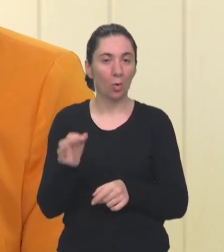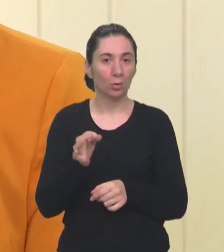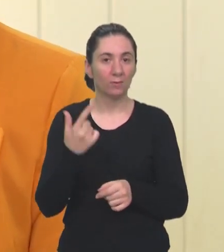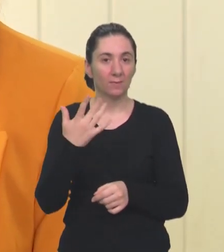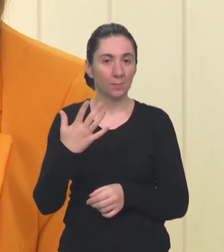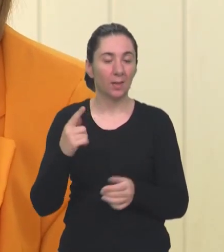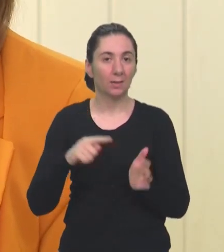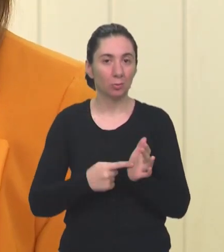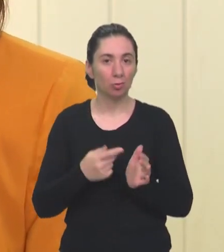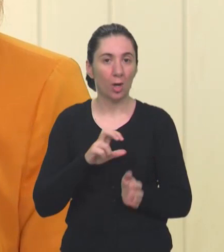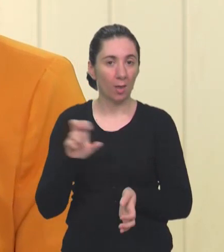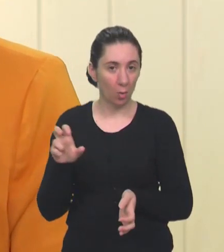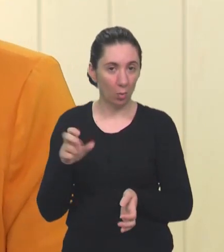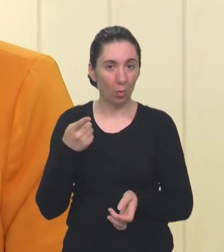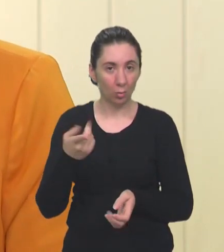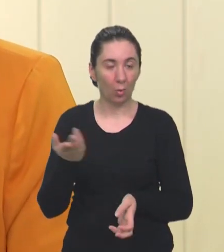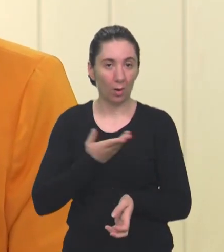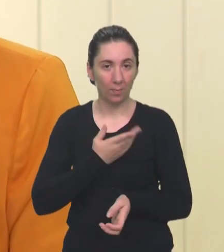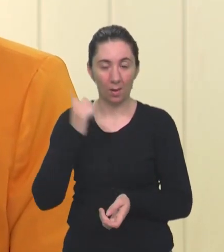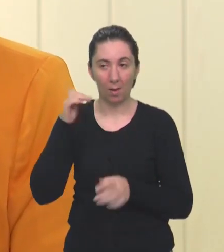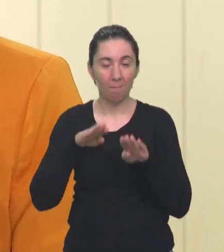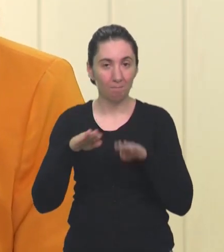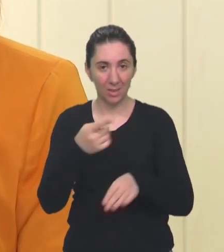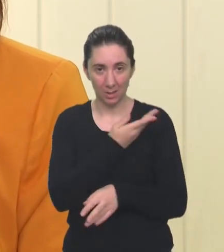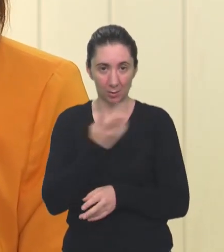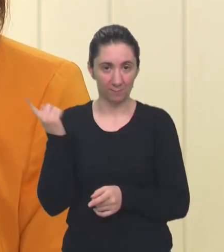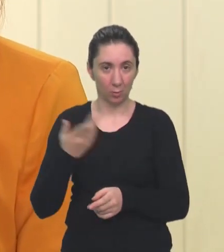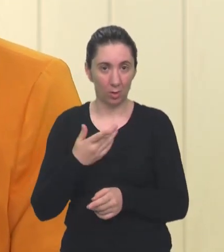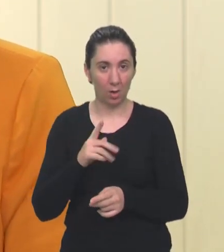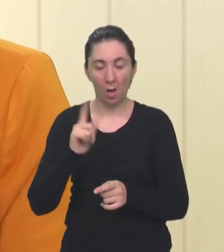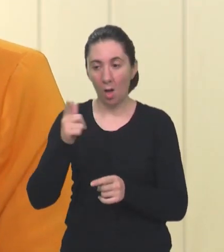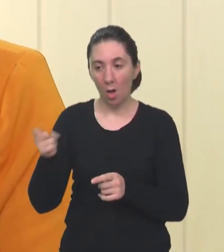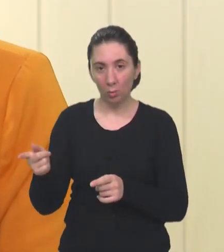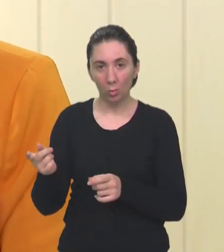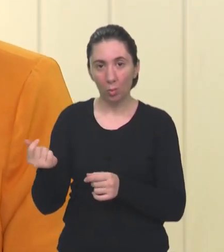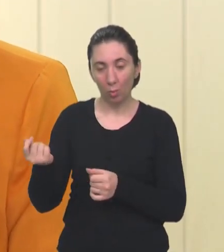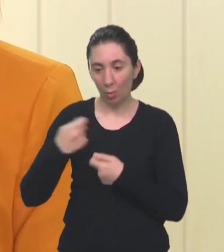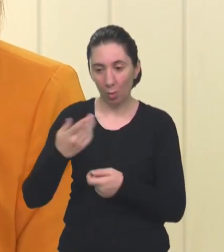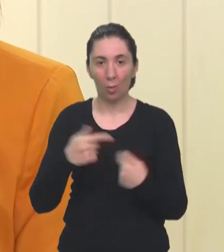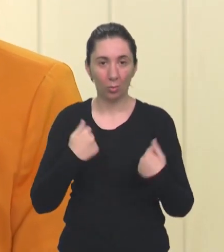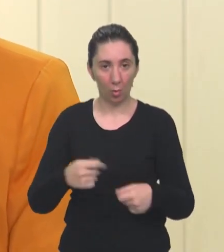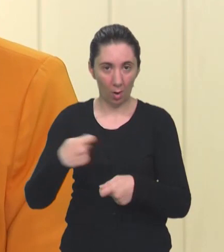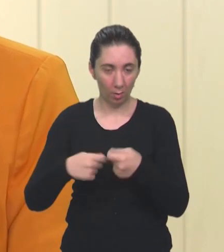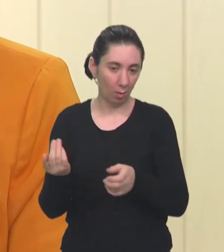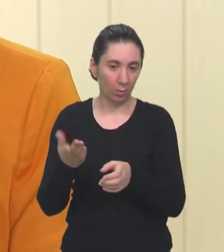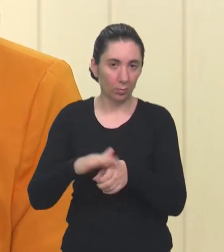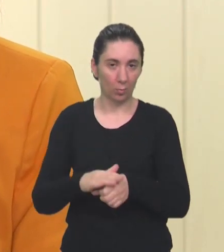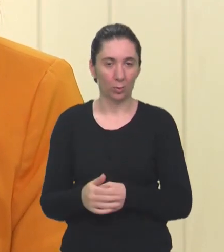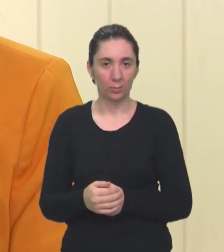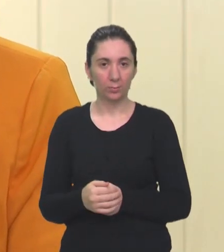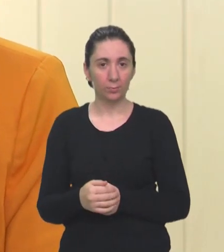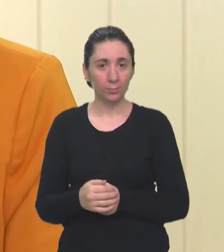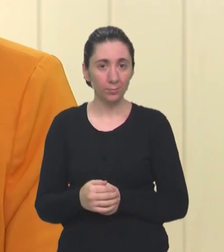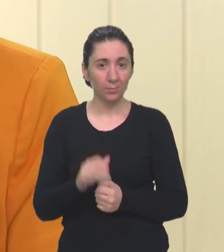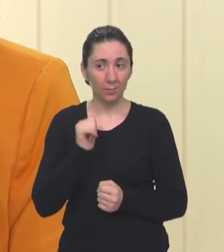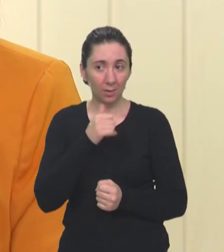je 25.000 eura, to nam je ono što nam daje resorno ministarstvo, a ostale iznose nam se uključuju od naših donatora. I